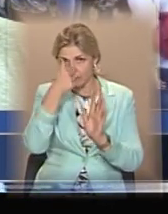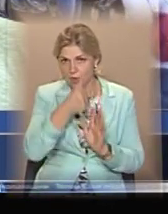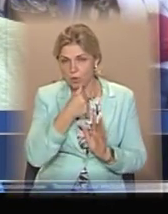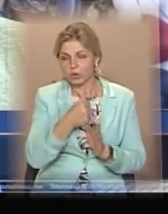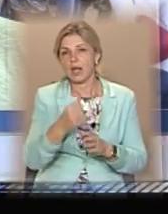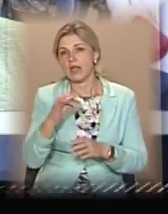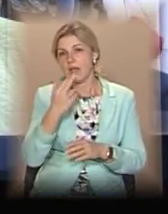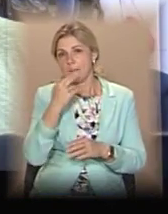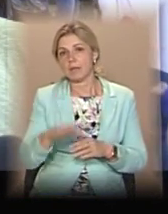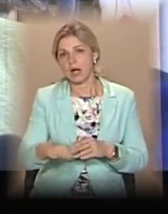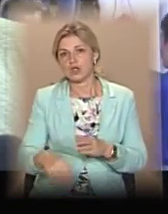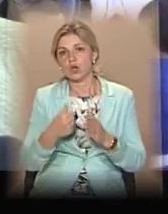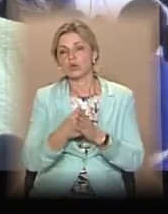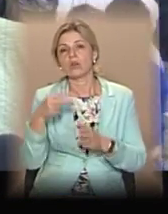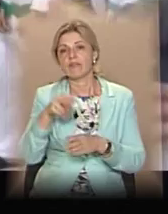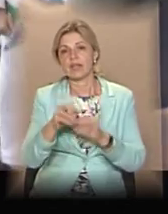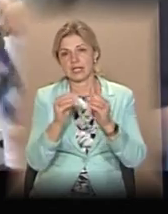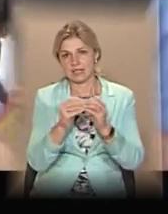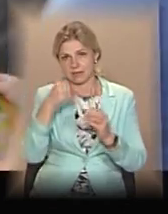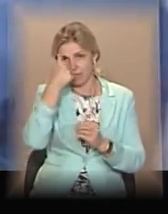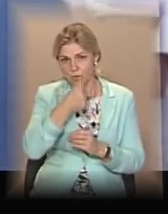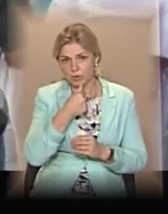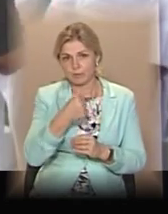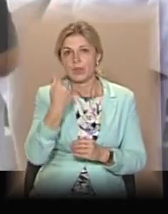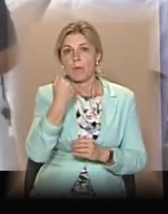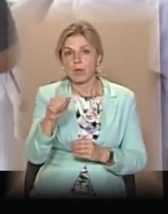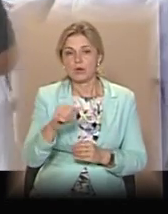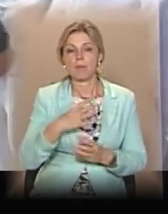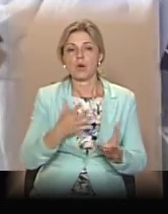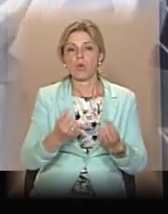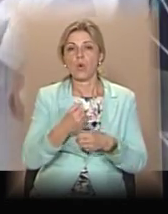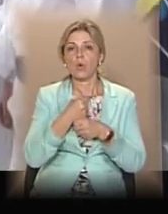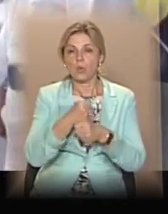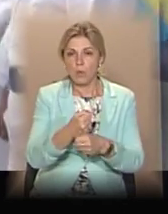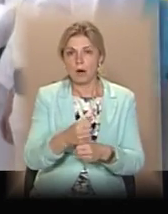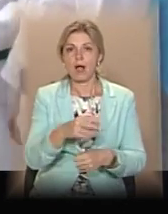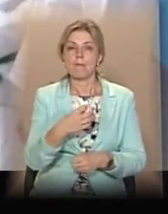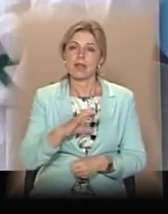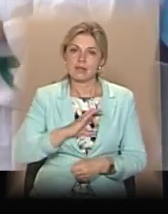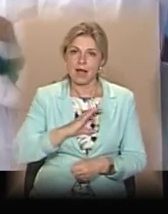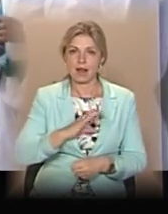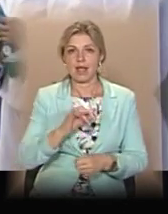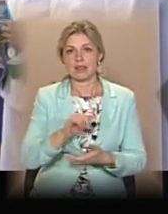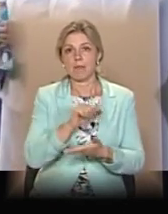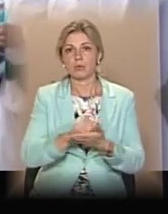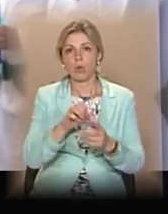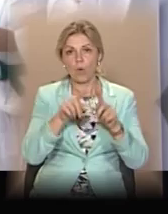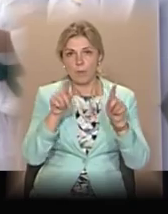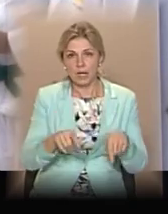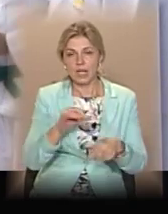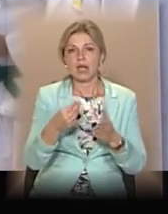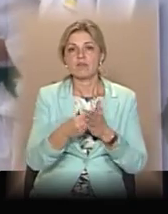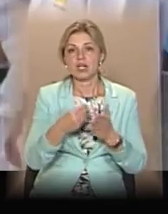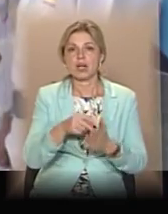1999 року по молодший до 2010 року. Переможці двобоїв отримали кубки, медалі і дипломи, а команди нагородили грошовими призами від